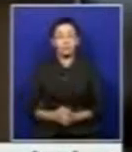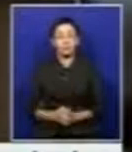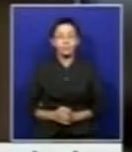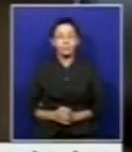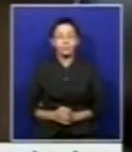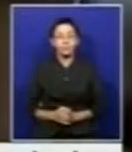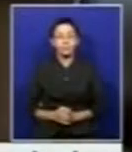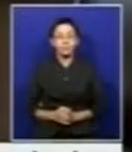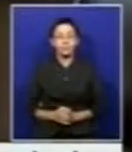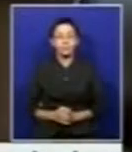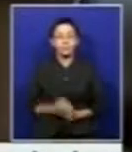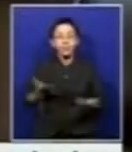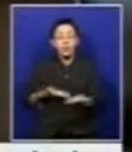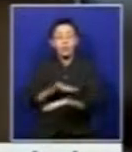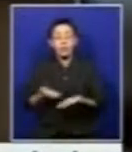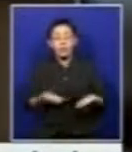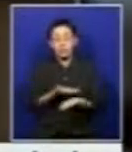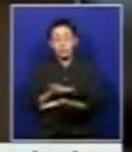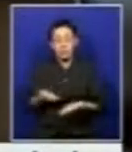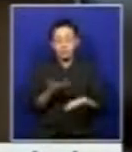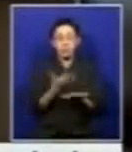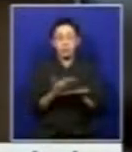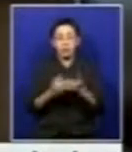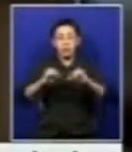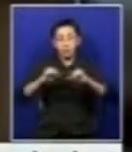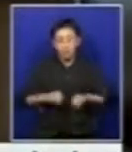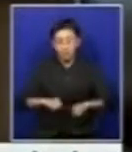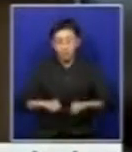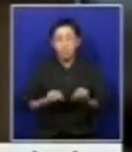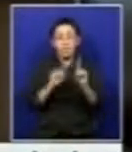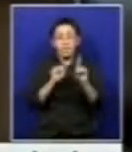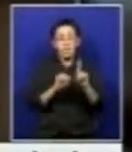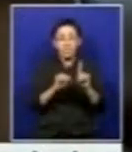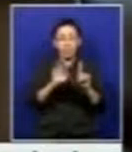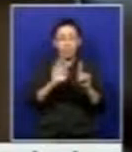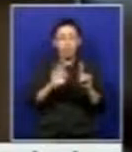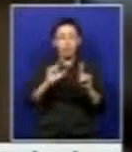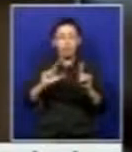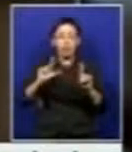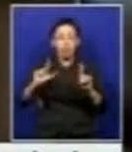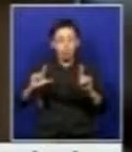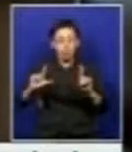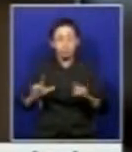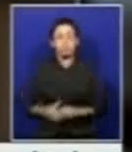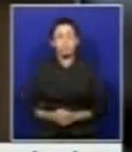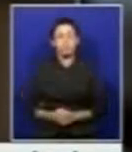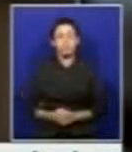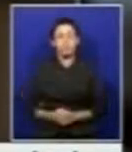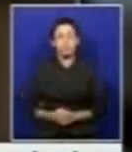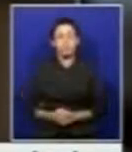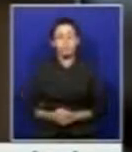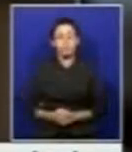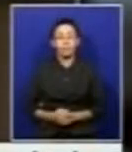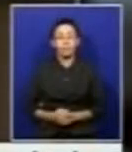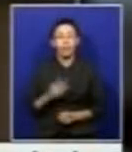ในการที่จะพิจารณาที่จะอนุมัติเงิน 1.9 ล้านล้านบาทที่